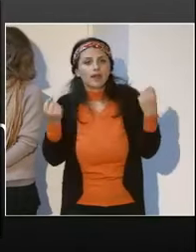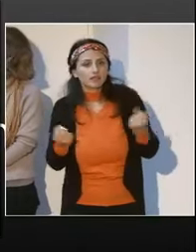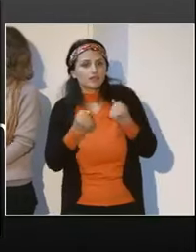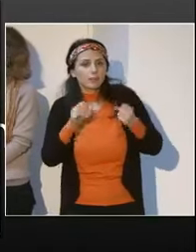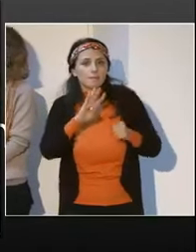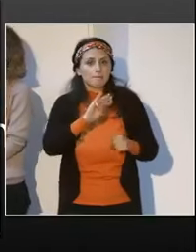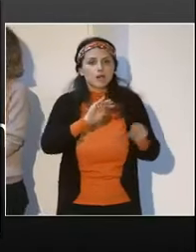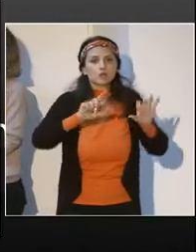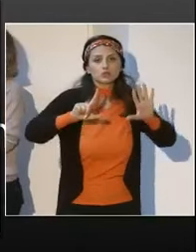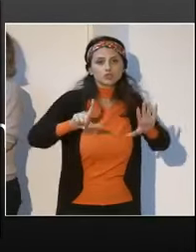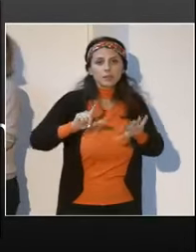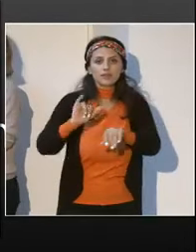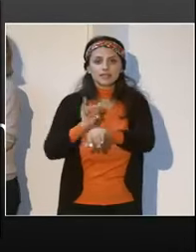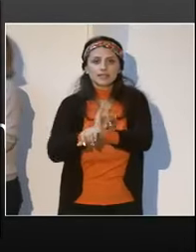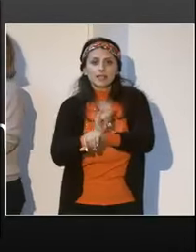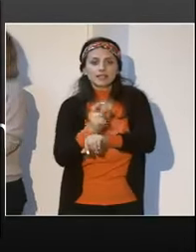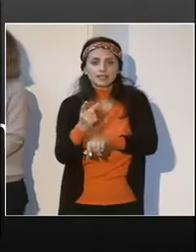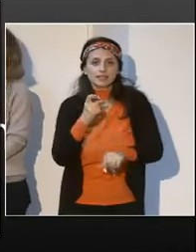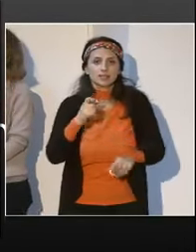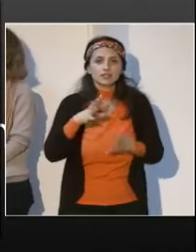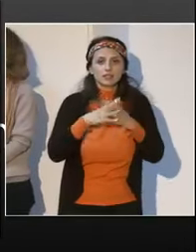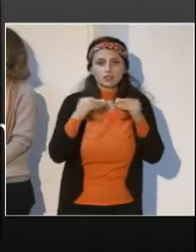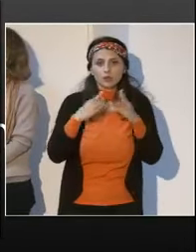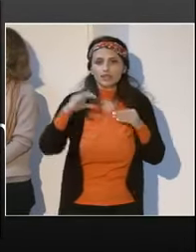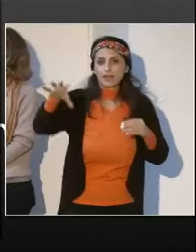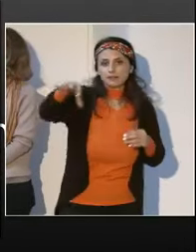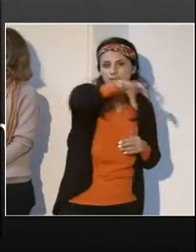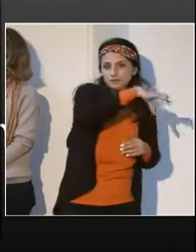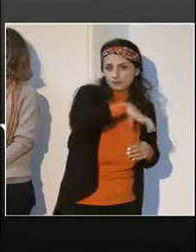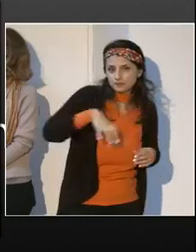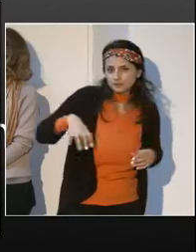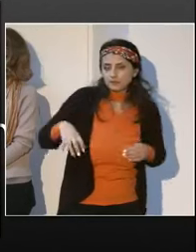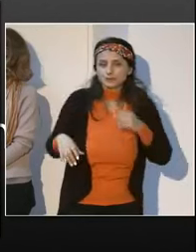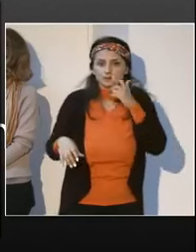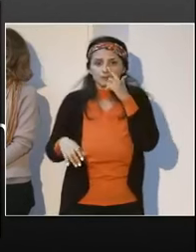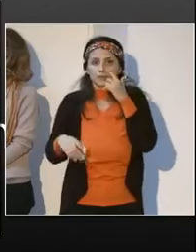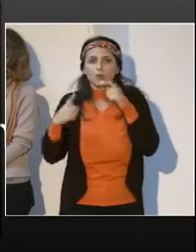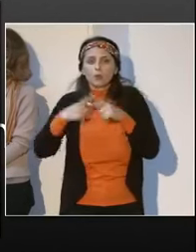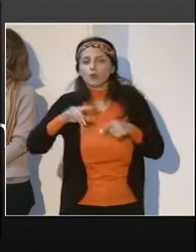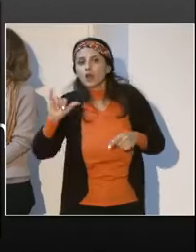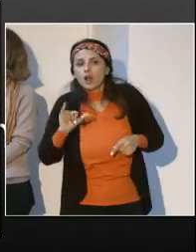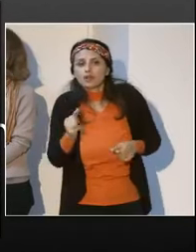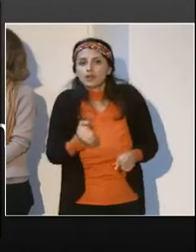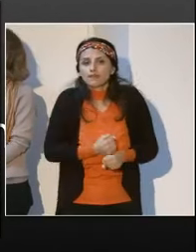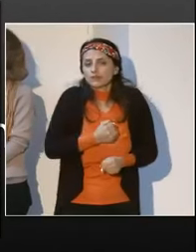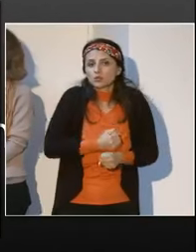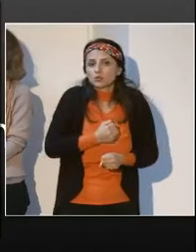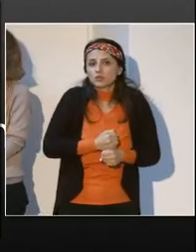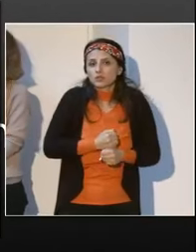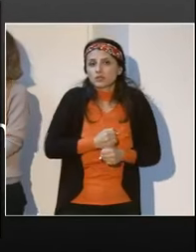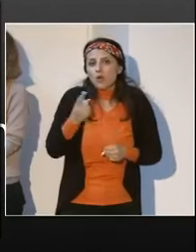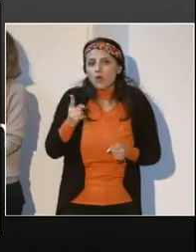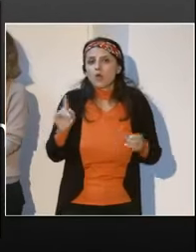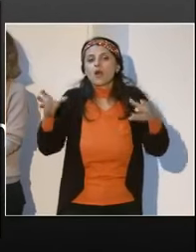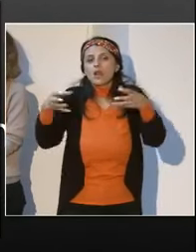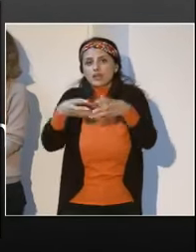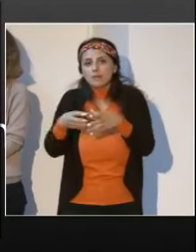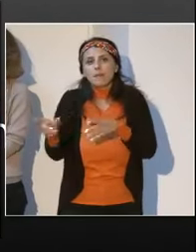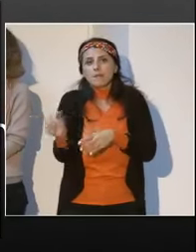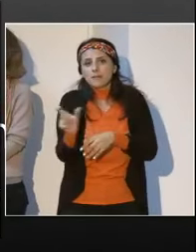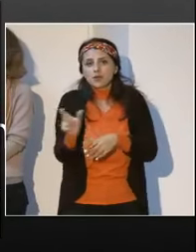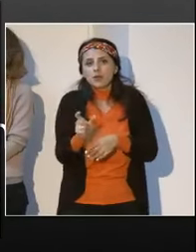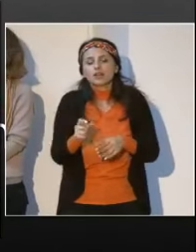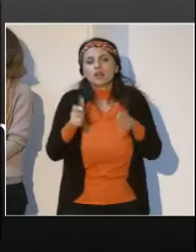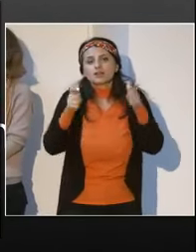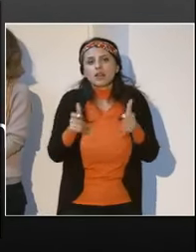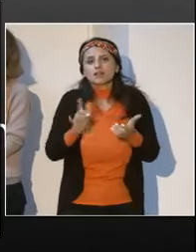47 de direcții din Tara cu care am realizat o sa spunem așa o echipă în perioada